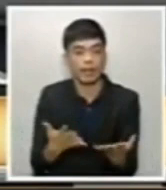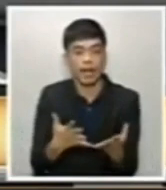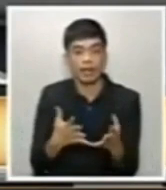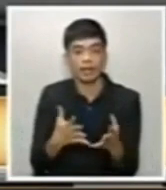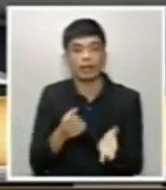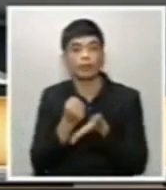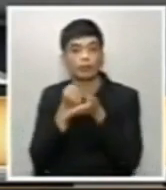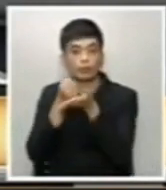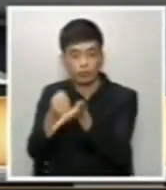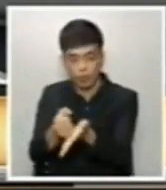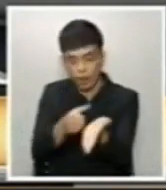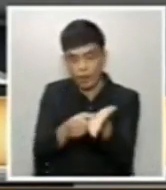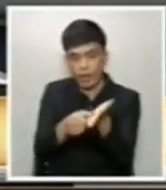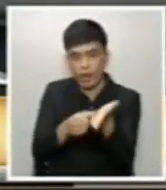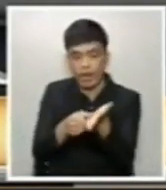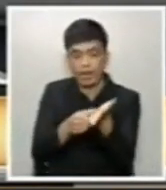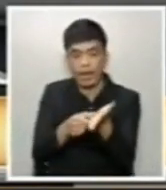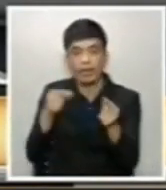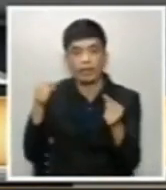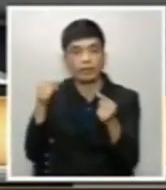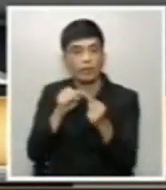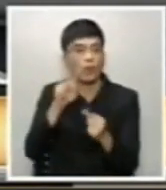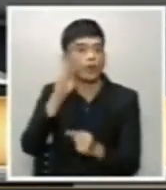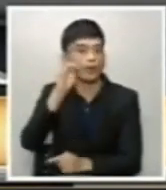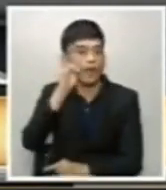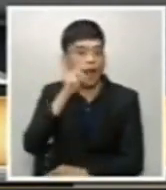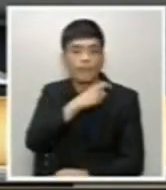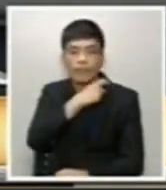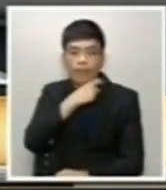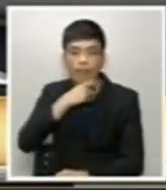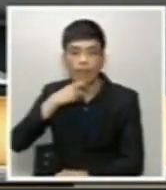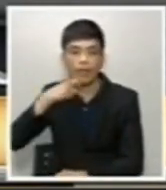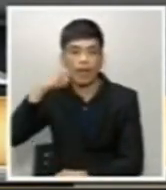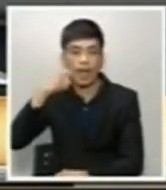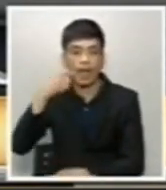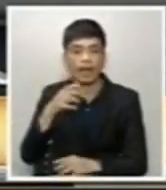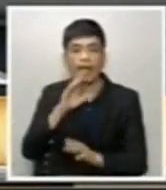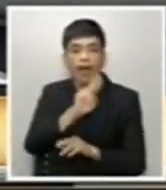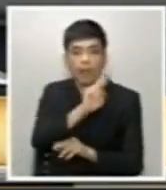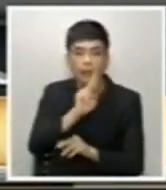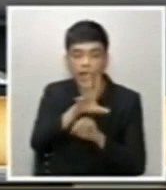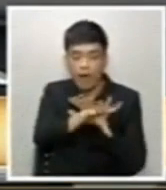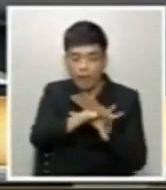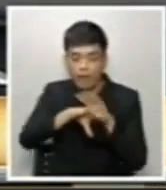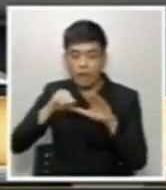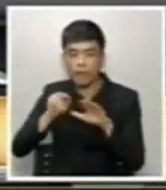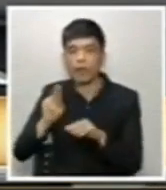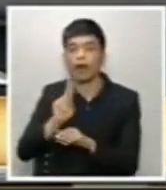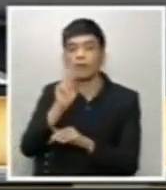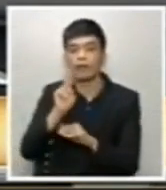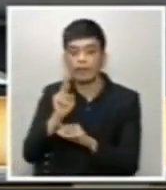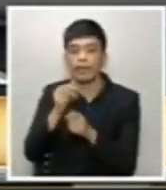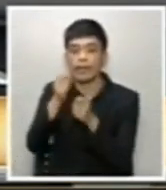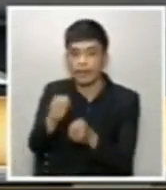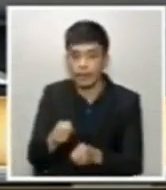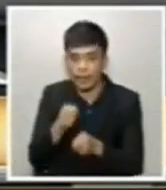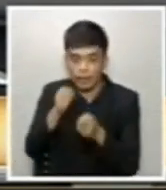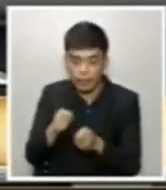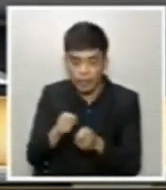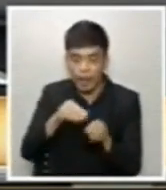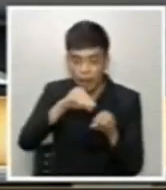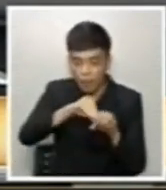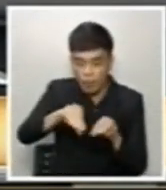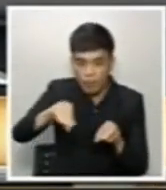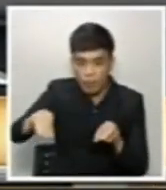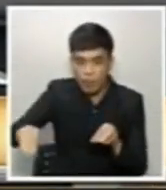าในหน้าแล้งการขาดแคลนน้ำในเรื่องของการเกษตรก็ดีในเรื่องของอุปโภคบริโภคก็ดีผม